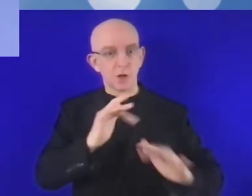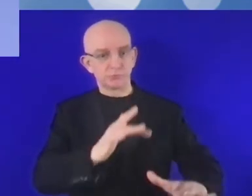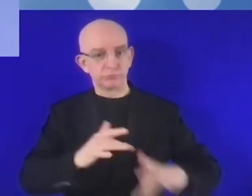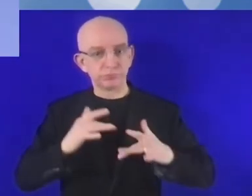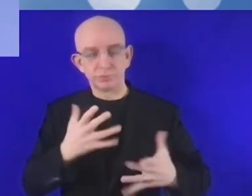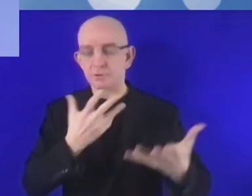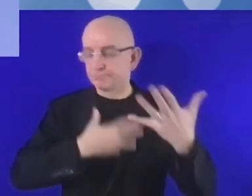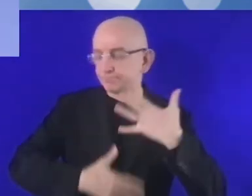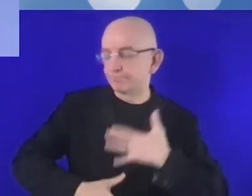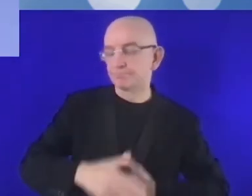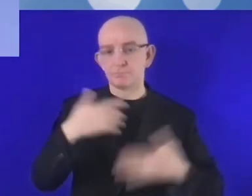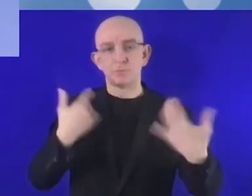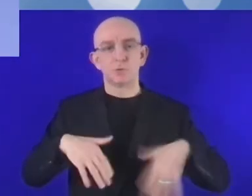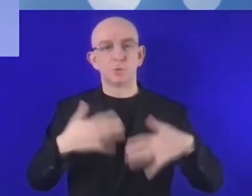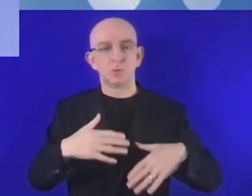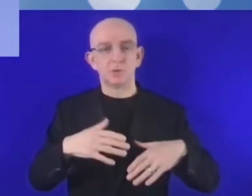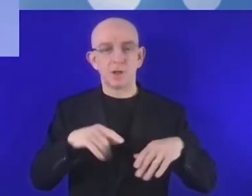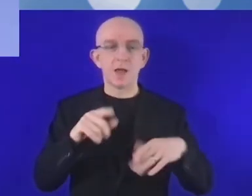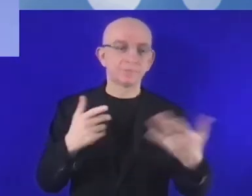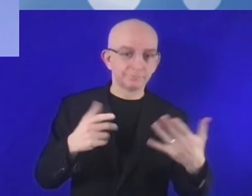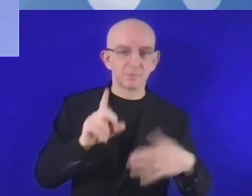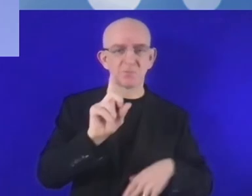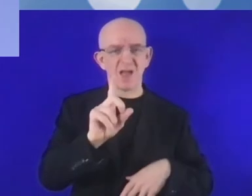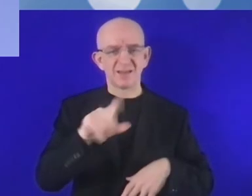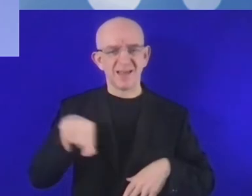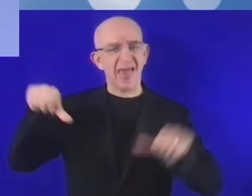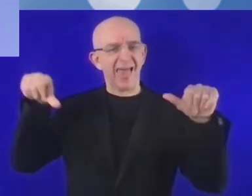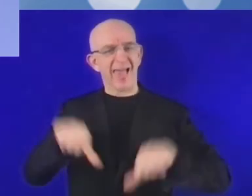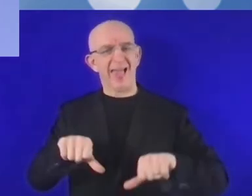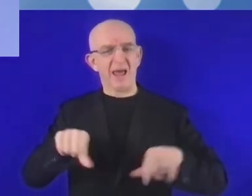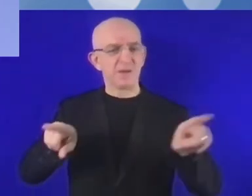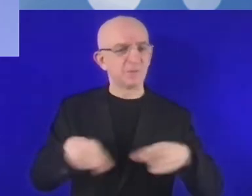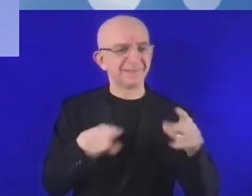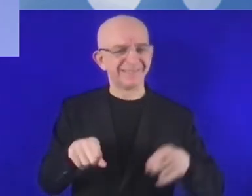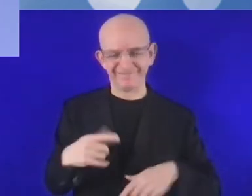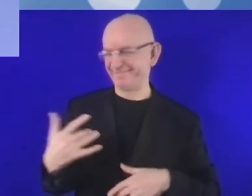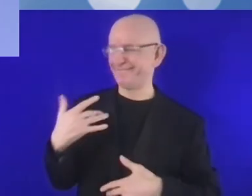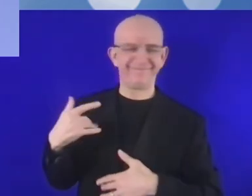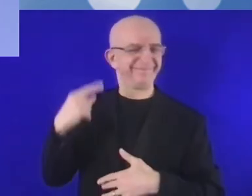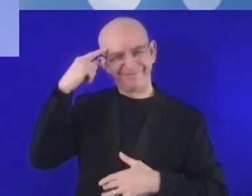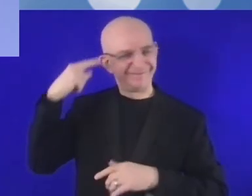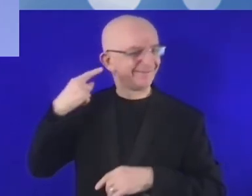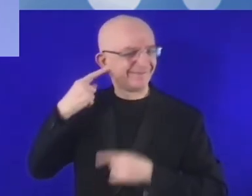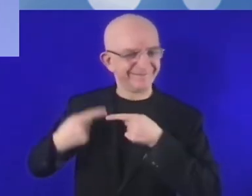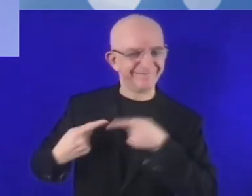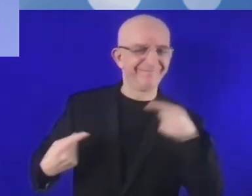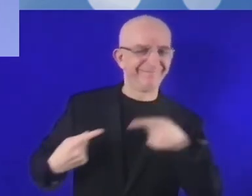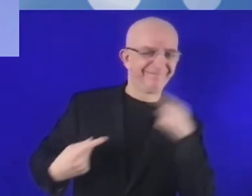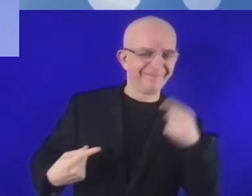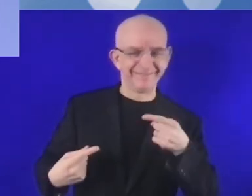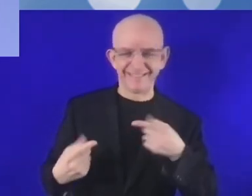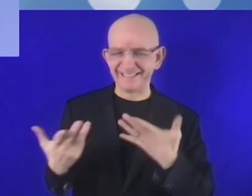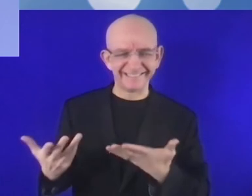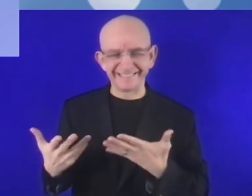العالية الجودة. فكلما عرفنا ذلك وطالما عرفنا ذلك فلماذا نستمع إلى